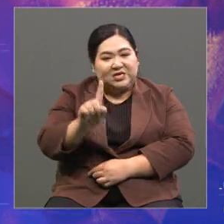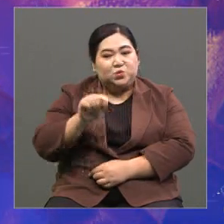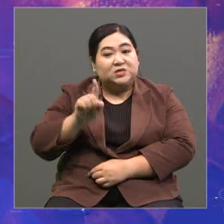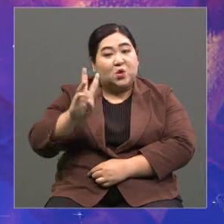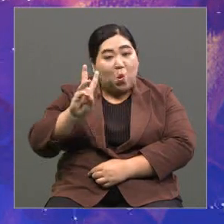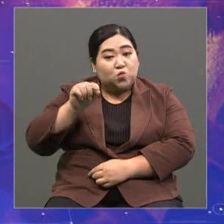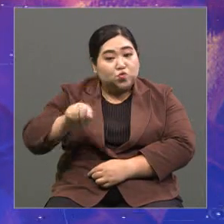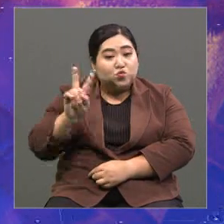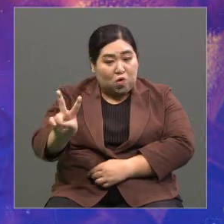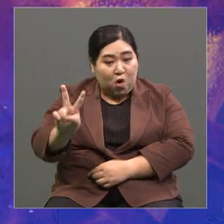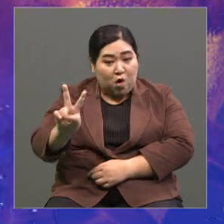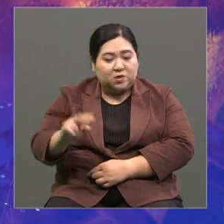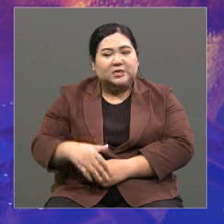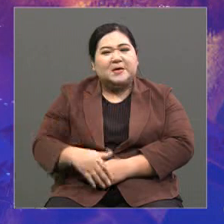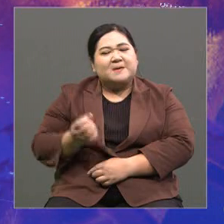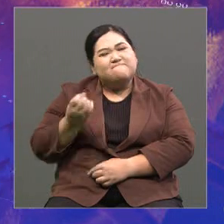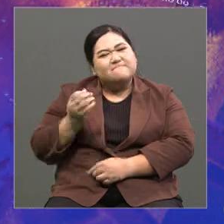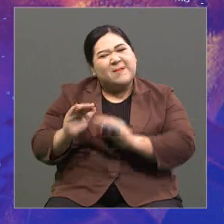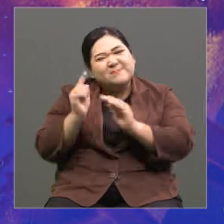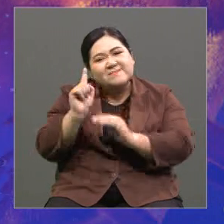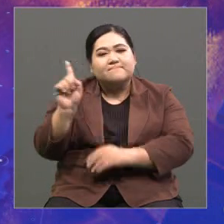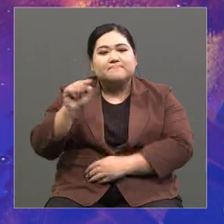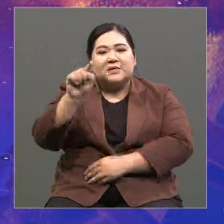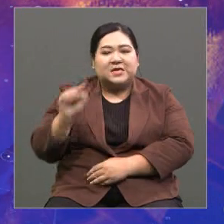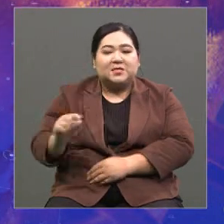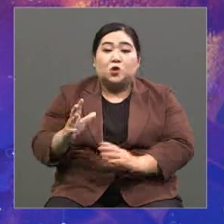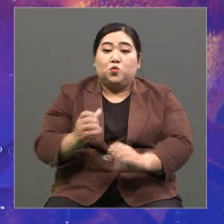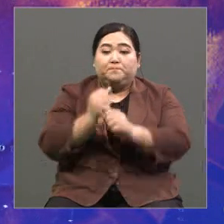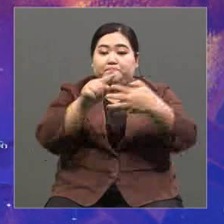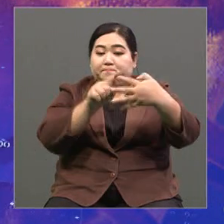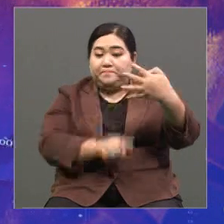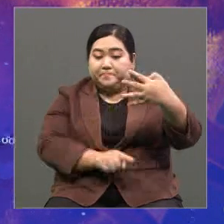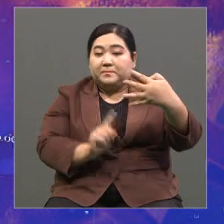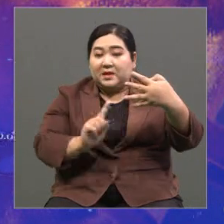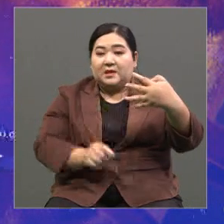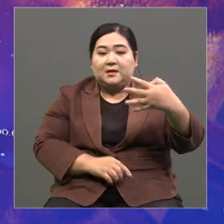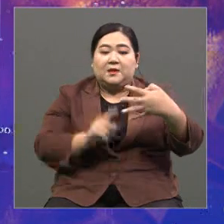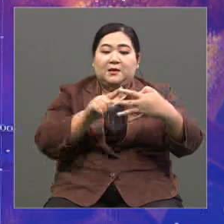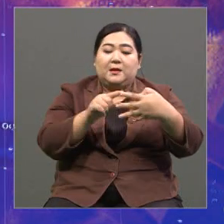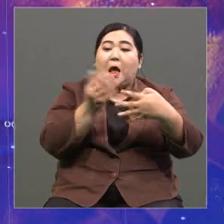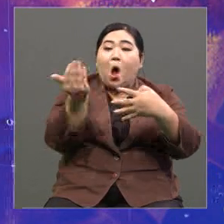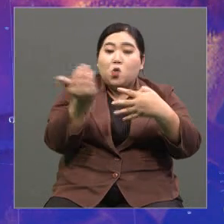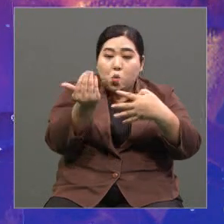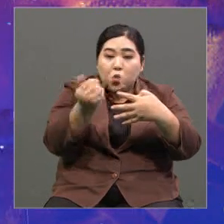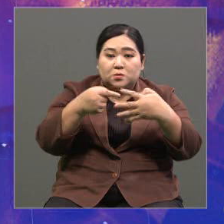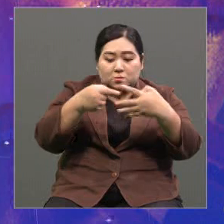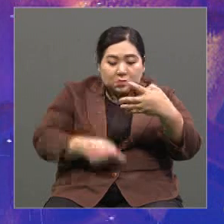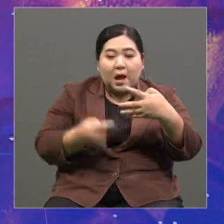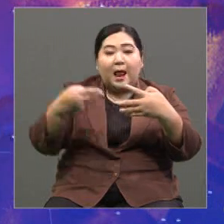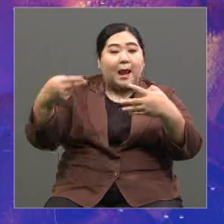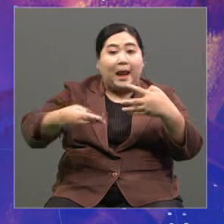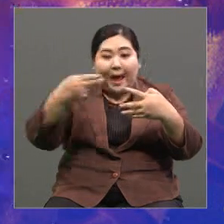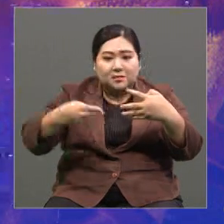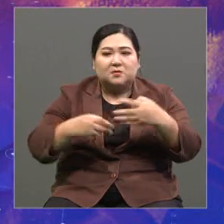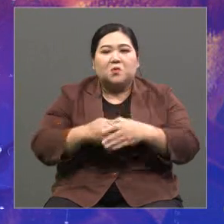และจุด 2จะเหนือกว่าอีกประมาณ 1%สรุปได้แบบนี้ครับว่ารุ่นลูกและรุ่นหลานมีความได้เปรียบในการ